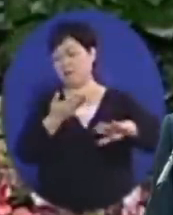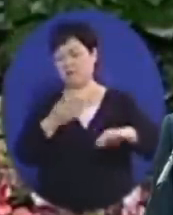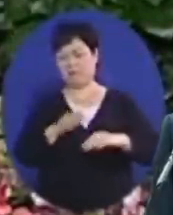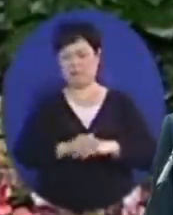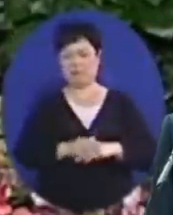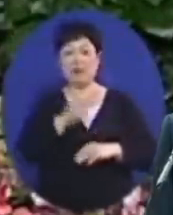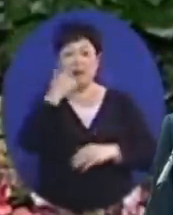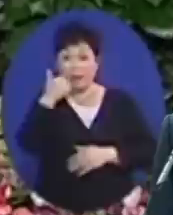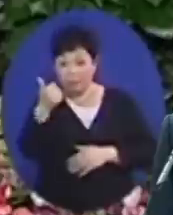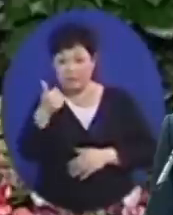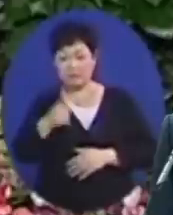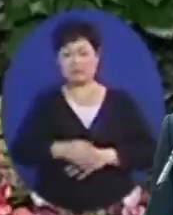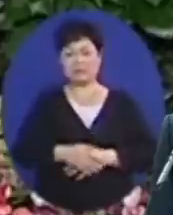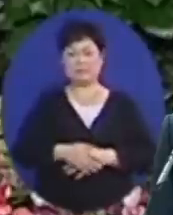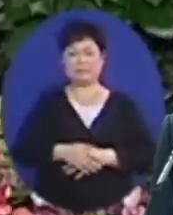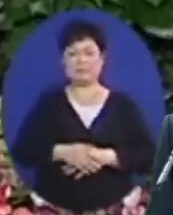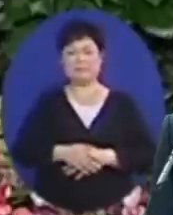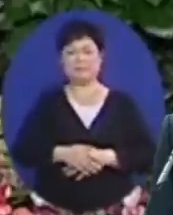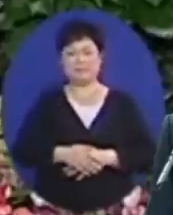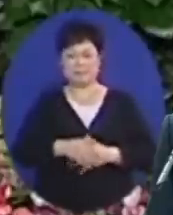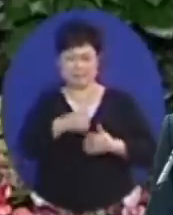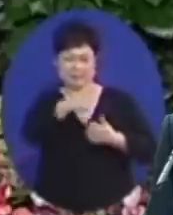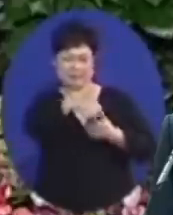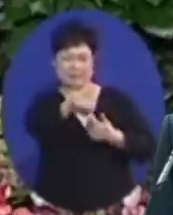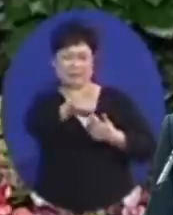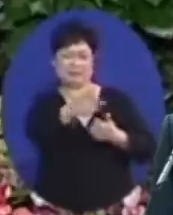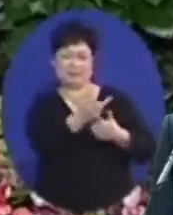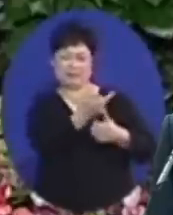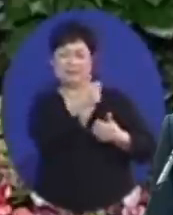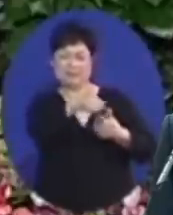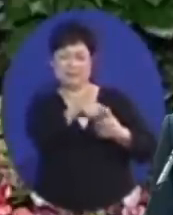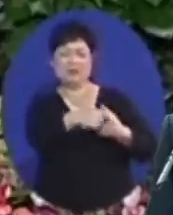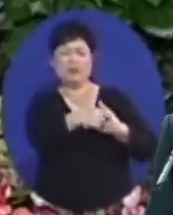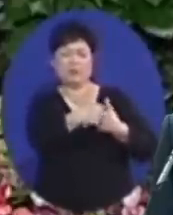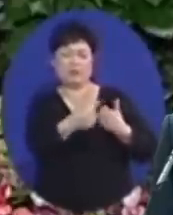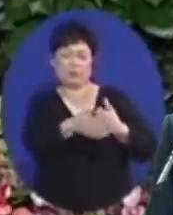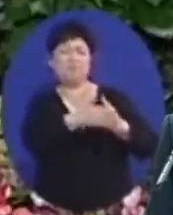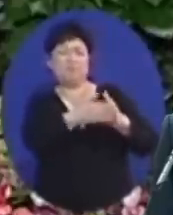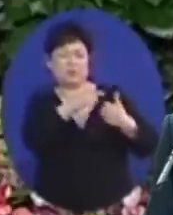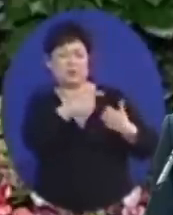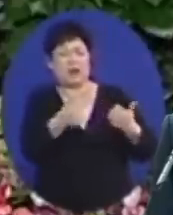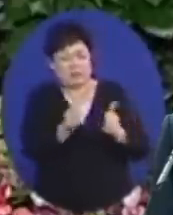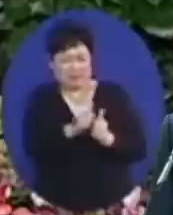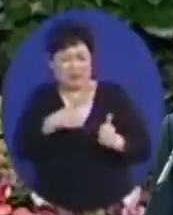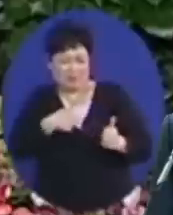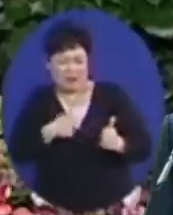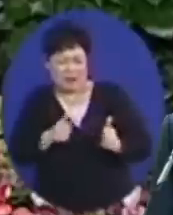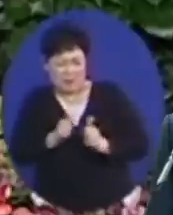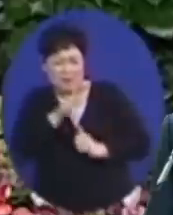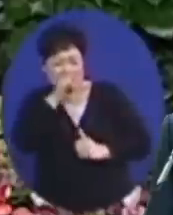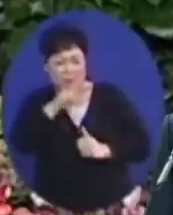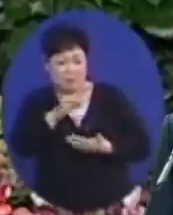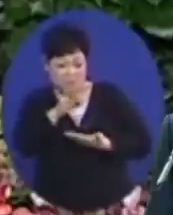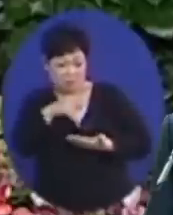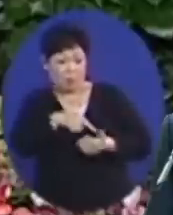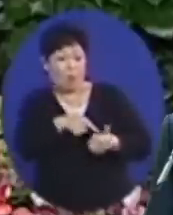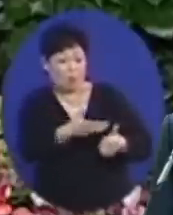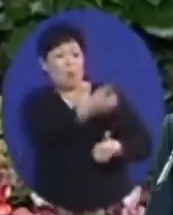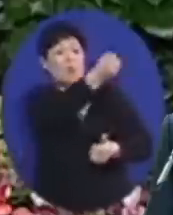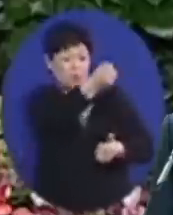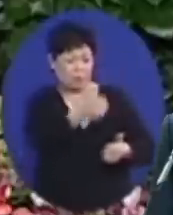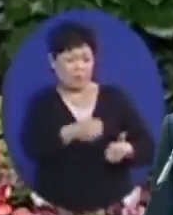그 아버지가 그 아들의 등을 돌리면서 너는 나와 항상 같이 있었으니 내 재산이 다 내